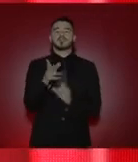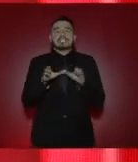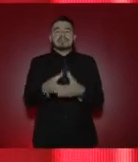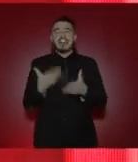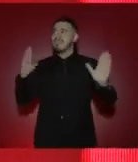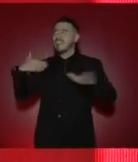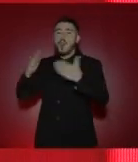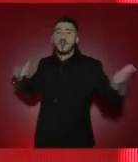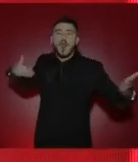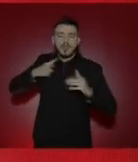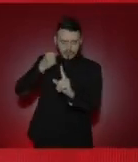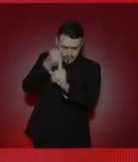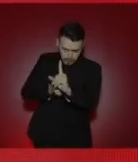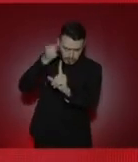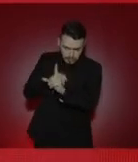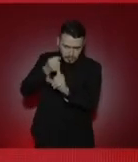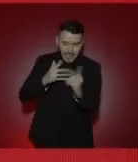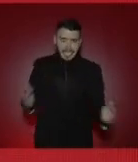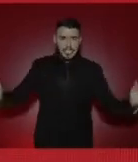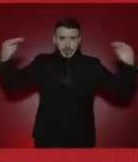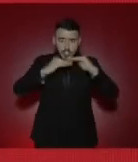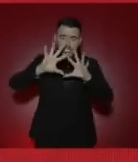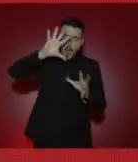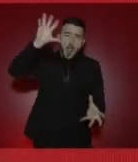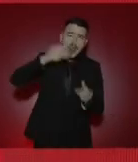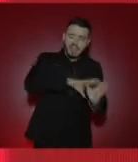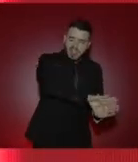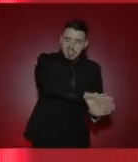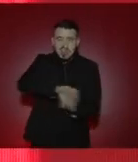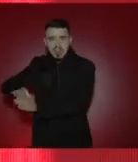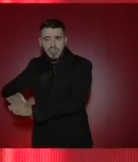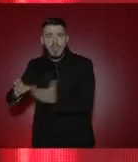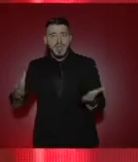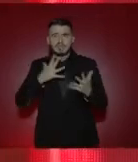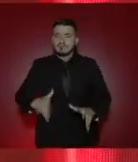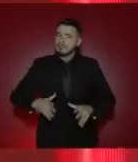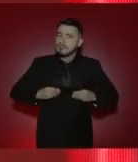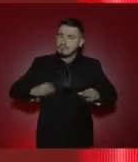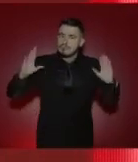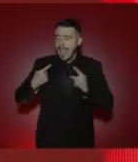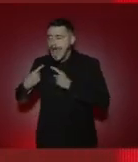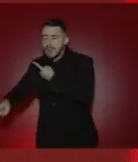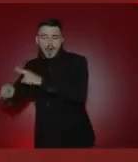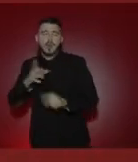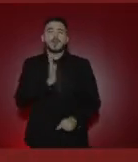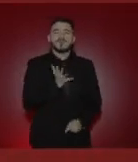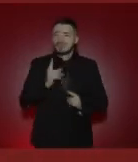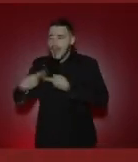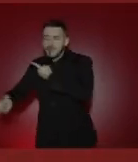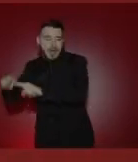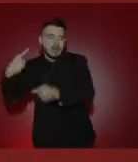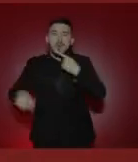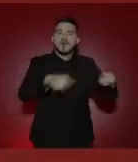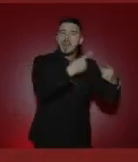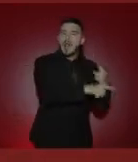κατακτήσεις που υπήρξαν για ισότητα, με μια κυβέρνηση που δεν αποδέχεται τη διαφορετικότητα του καθενός, που δεν αγκαλιάζει όπως οφείλει